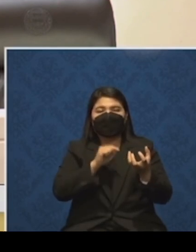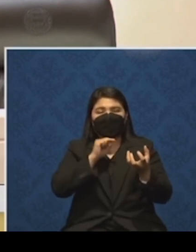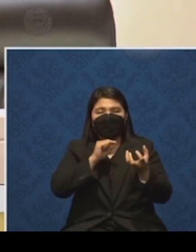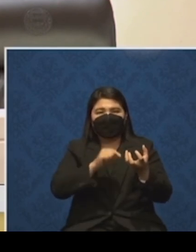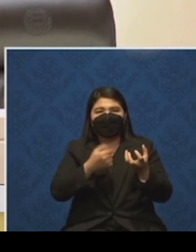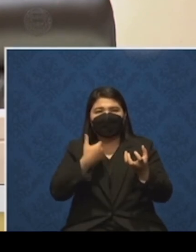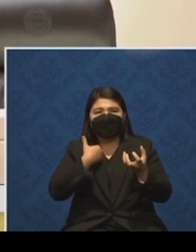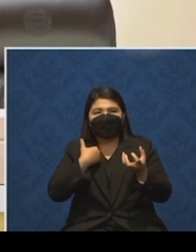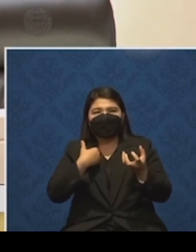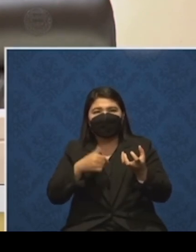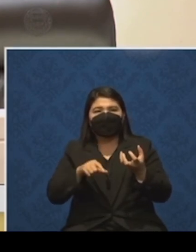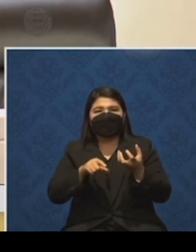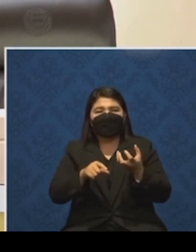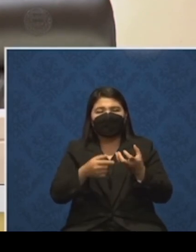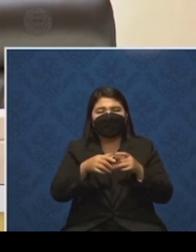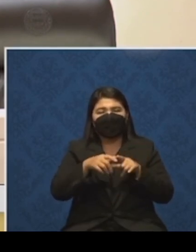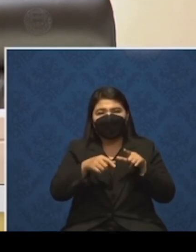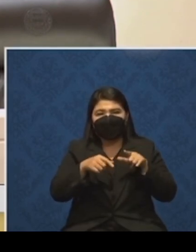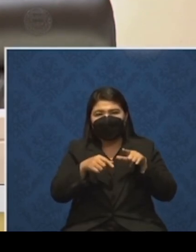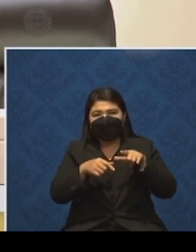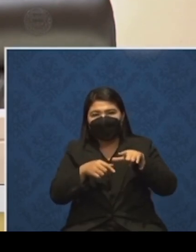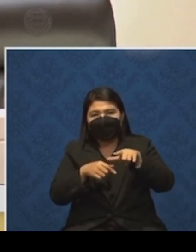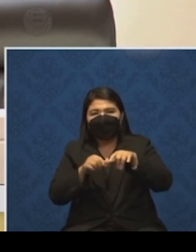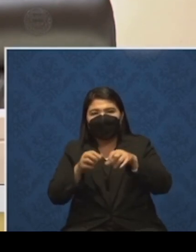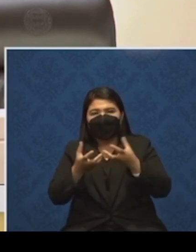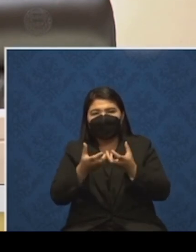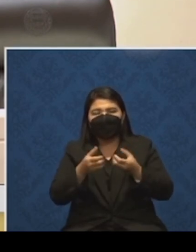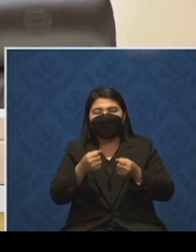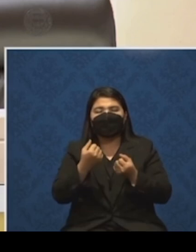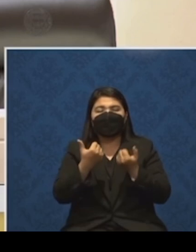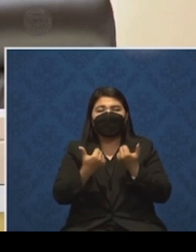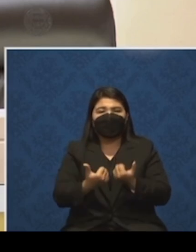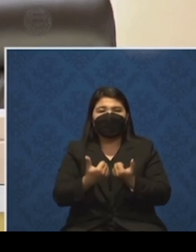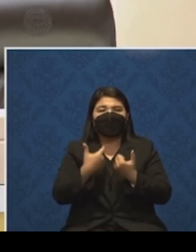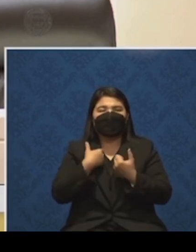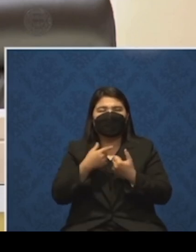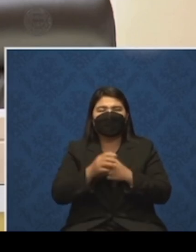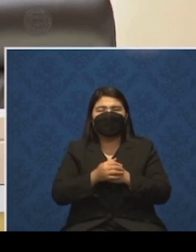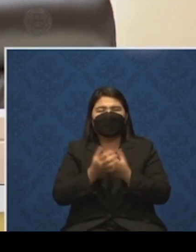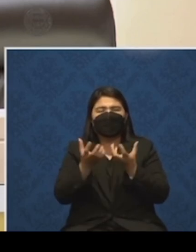ตีที่มีอยู่ปัจจุบันนั้นสามารถใช้กับแบบอาวุธ